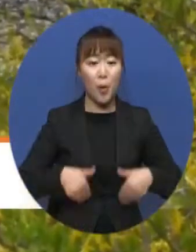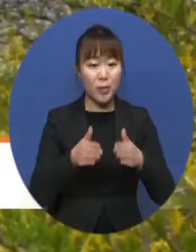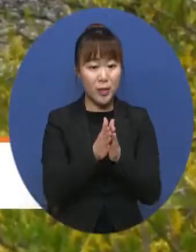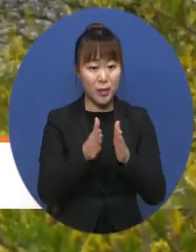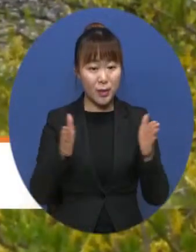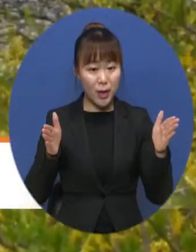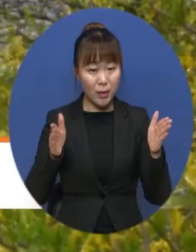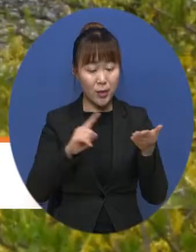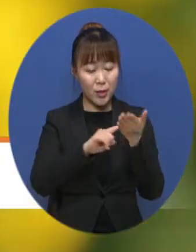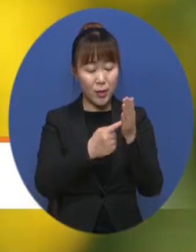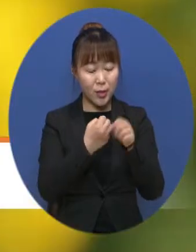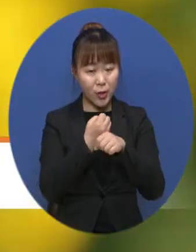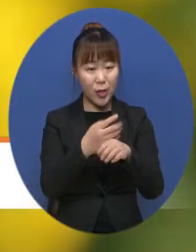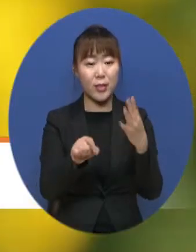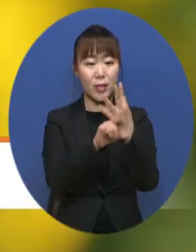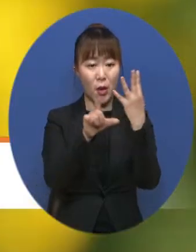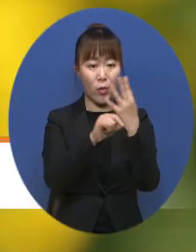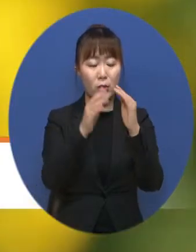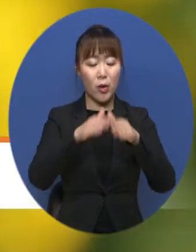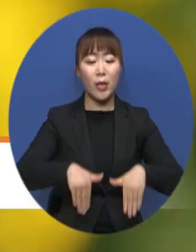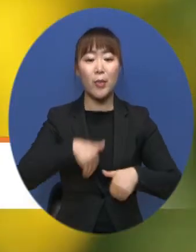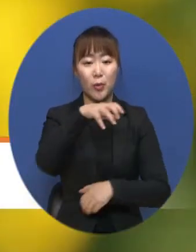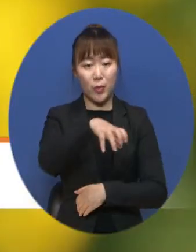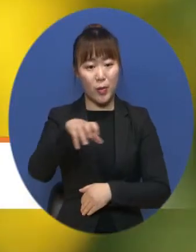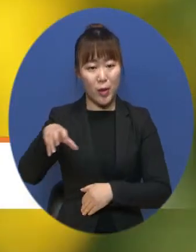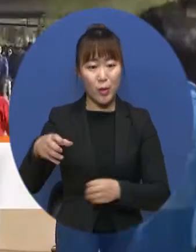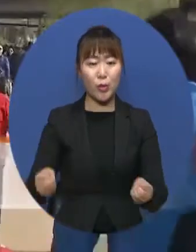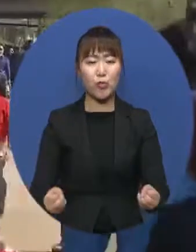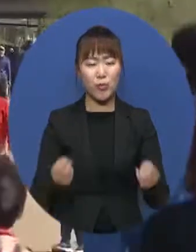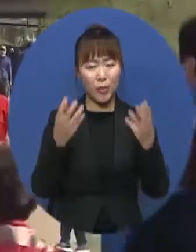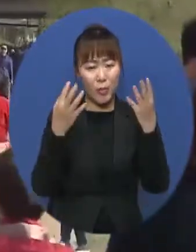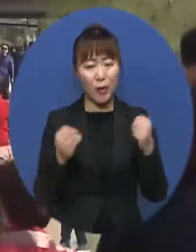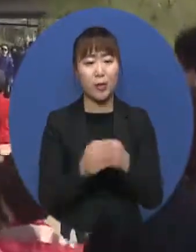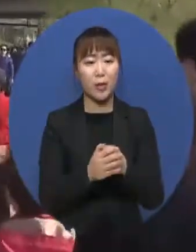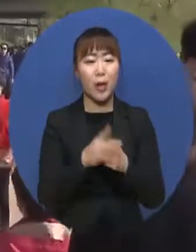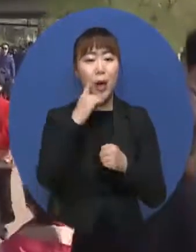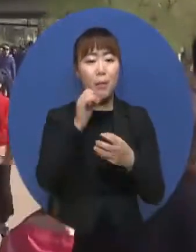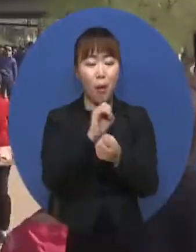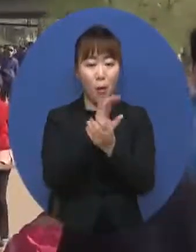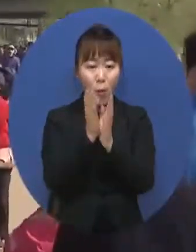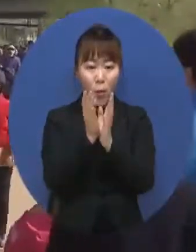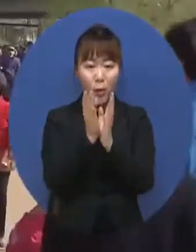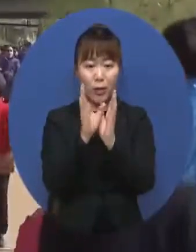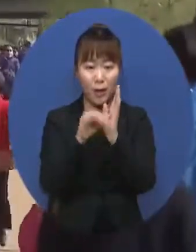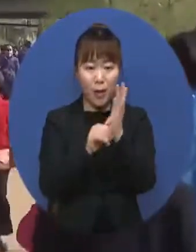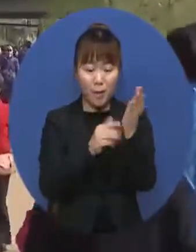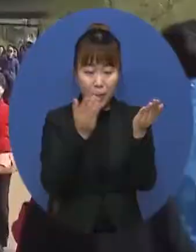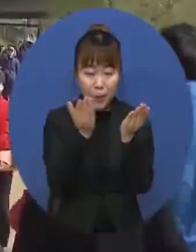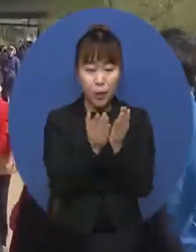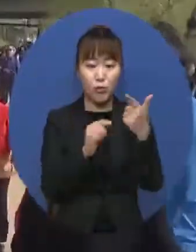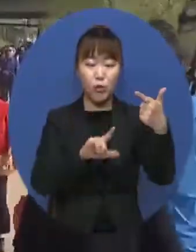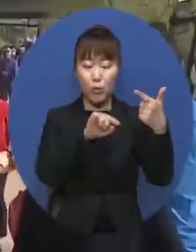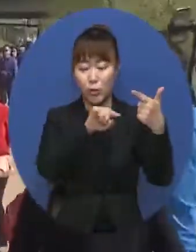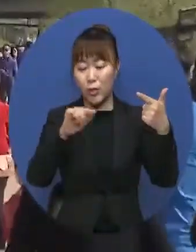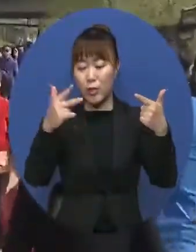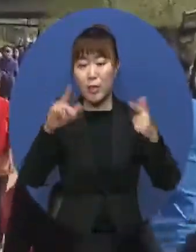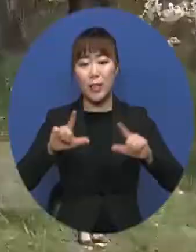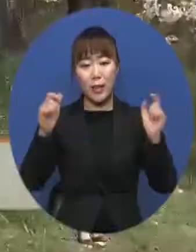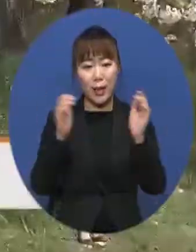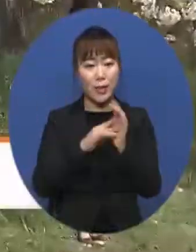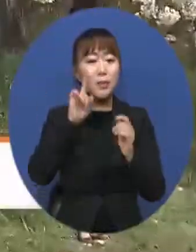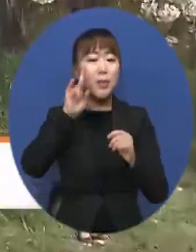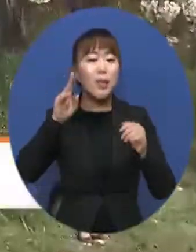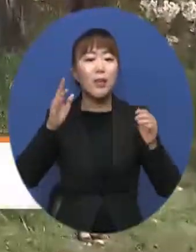알리는 4월, 전라남도에서도 봄꽃 축제가 한창입니다. 벚꽃 개화 시기에 맞춰 지난 6일부터 7일까지